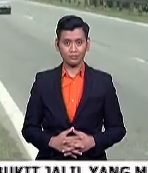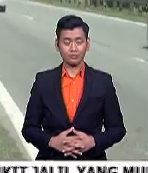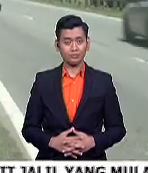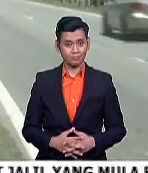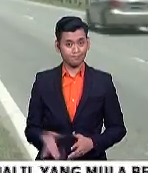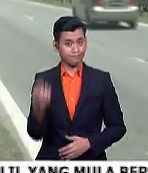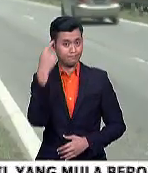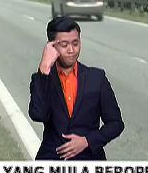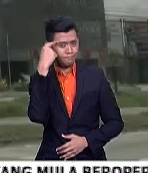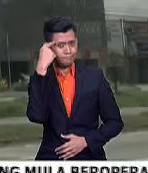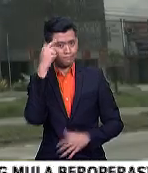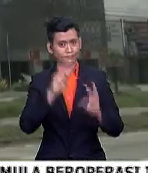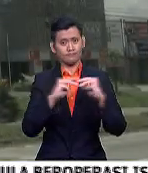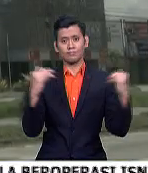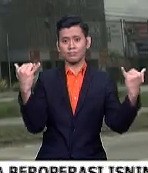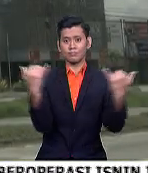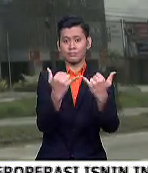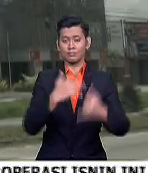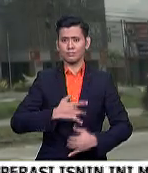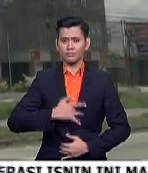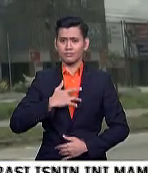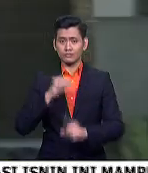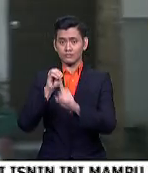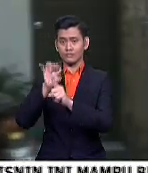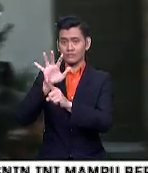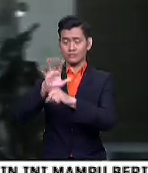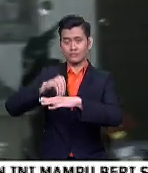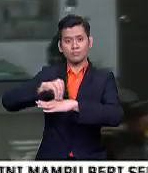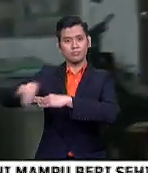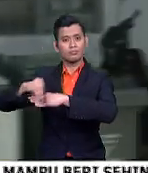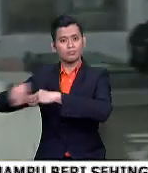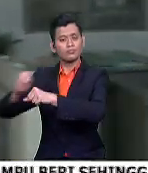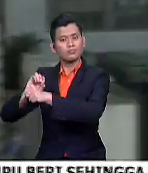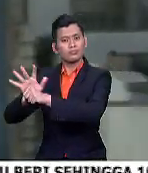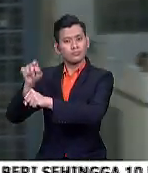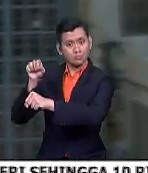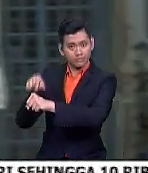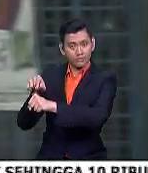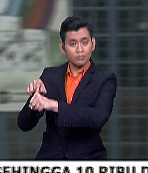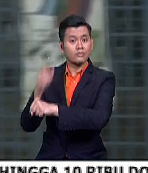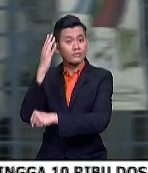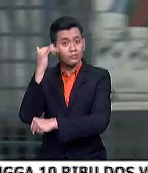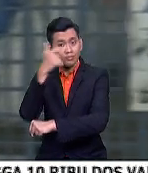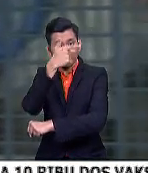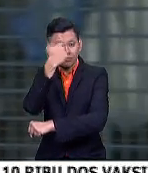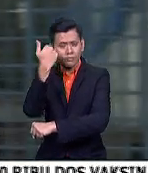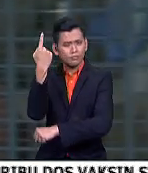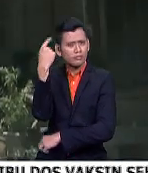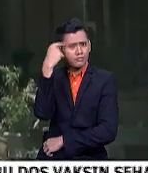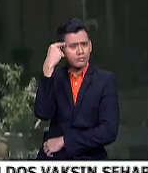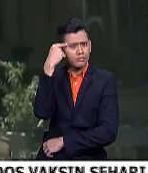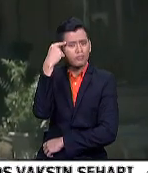Stigma masyarakat lebih perik dirasai dari kesan jangkitan COVID-19. Ini kerana stigma itu